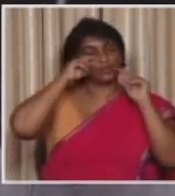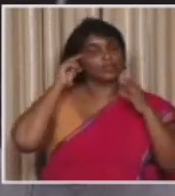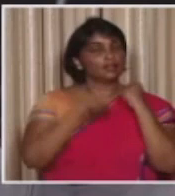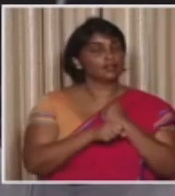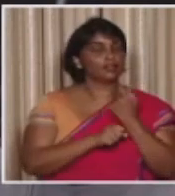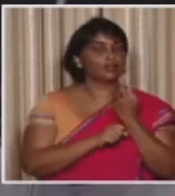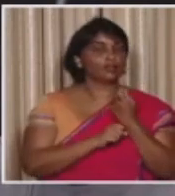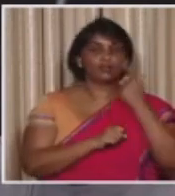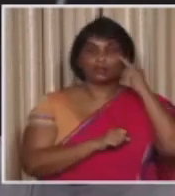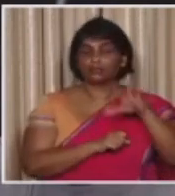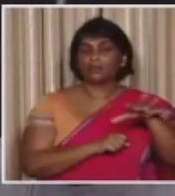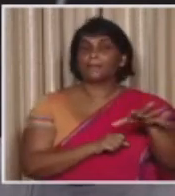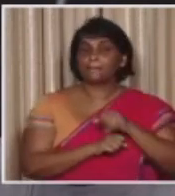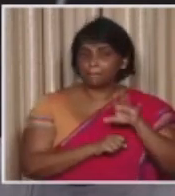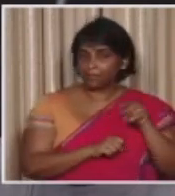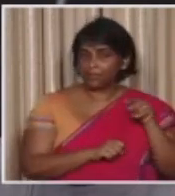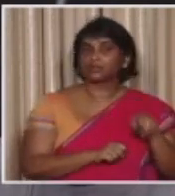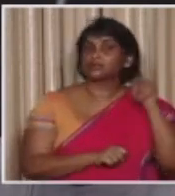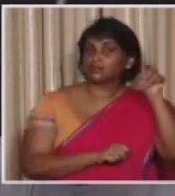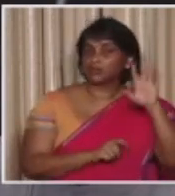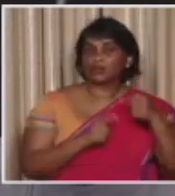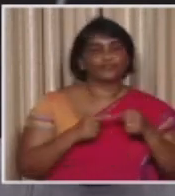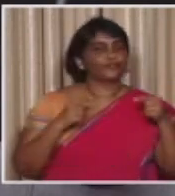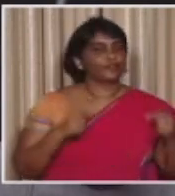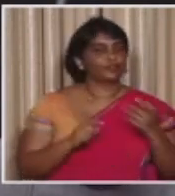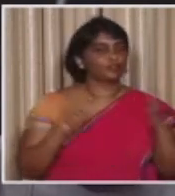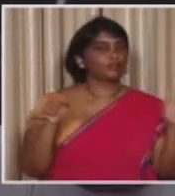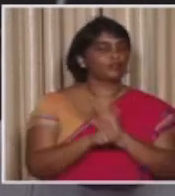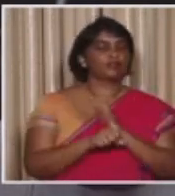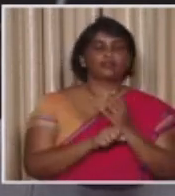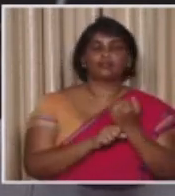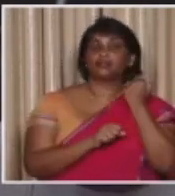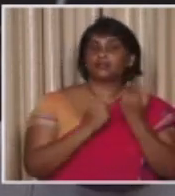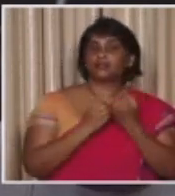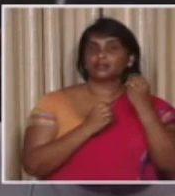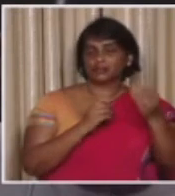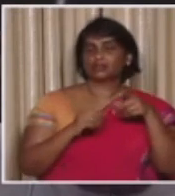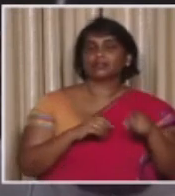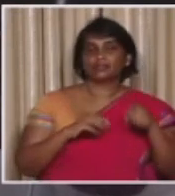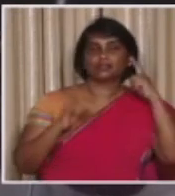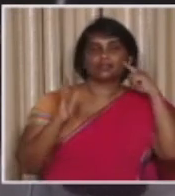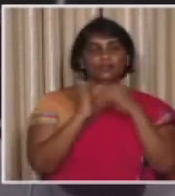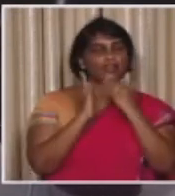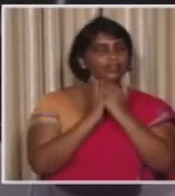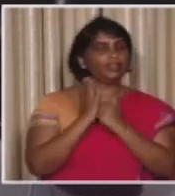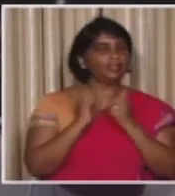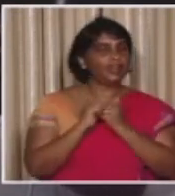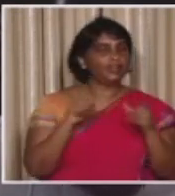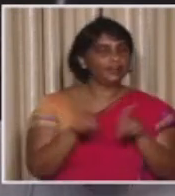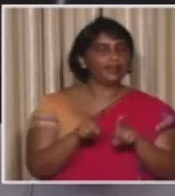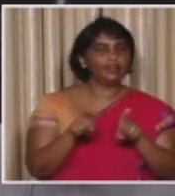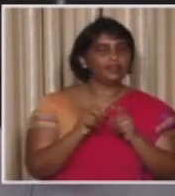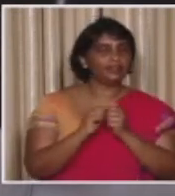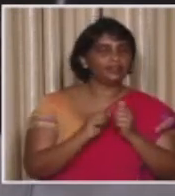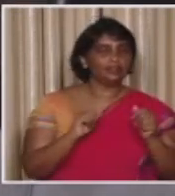රාජ්‍ය මුදල් ආයතන පරිහරණය කරනවා නම් ඔවුන්ට විරුද්ධව උපරිම දඬුවම් ලබා දීම සඳහා මේ කාරක සභාවට බලය පැවරිය යුතුයි කියන එකයි